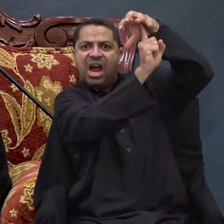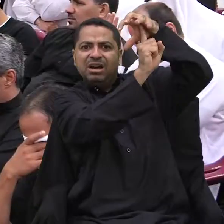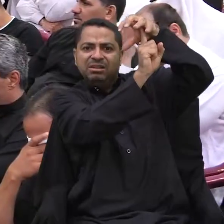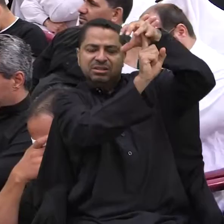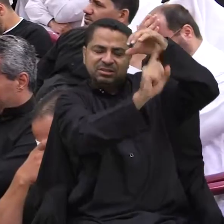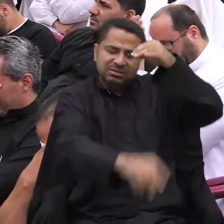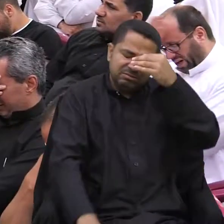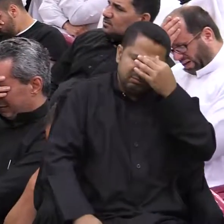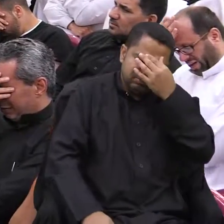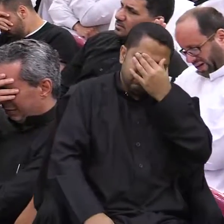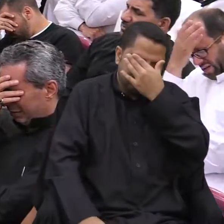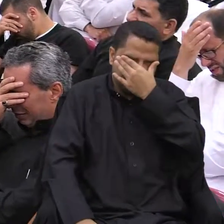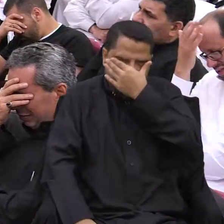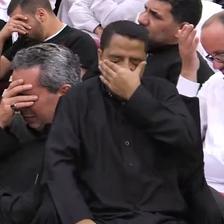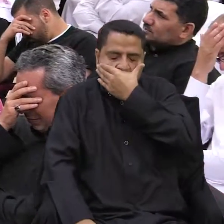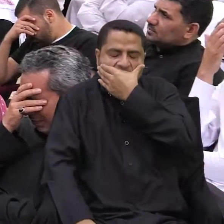طويل.